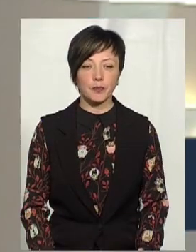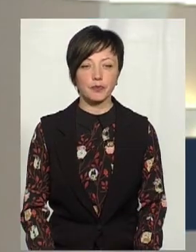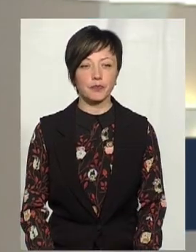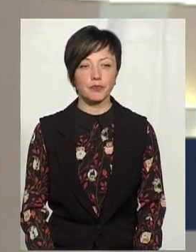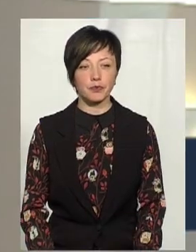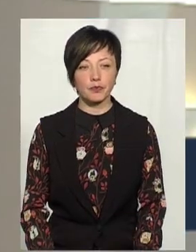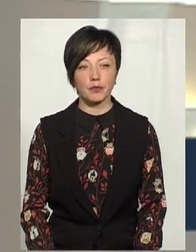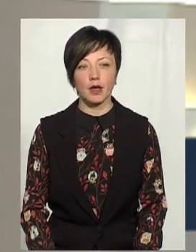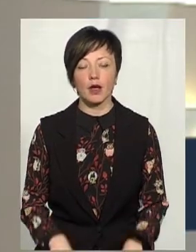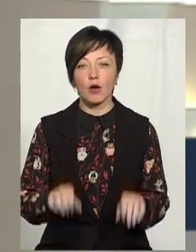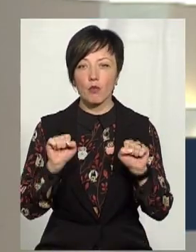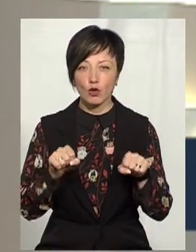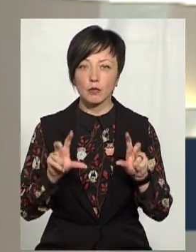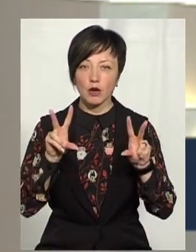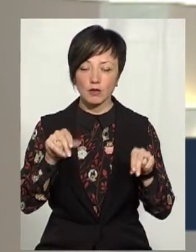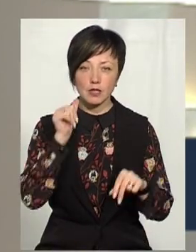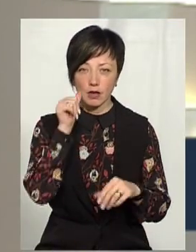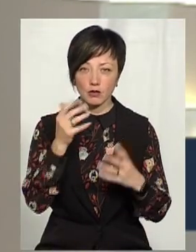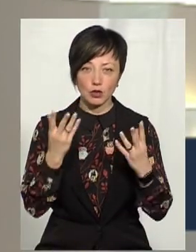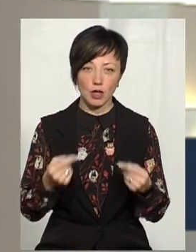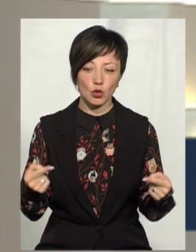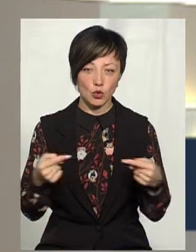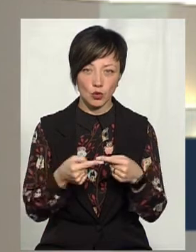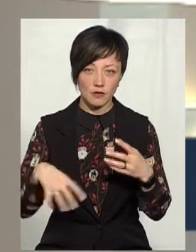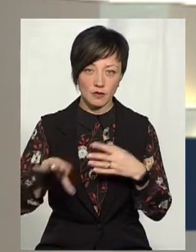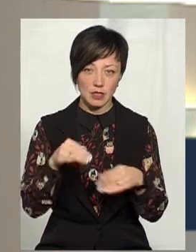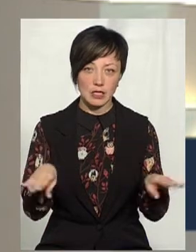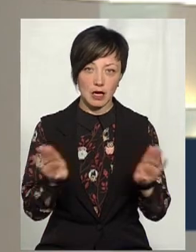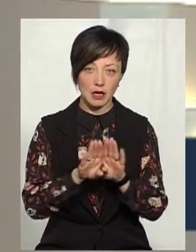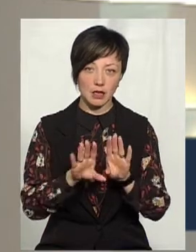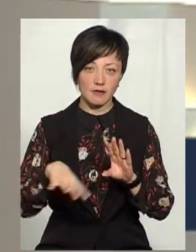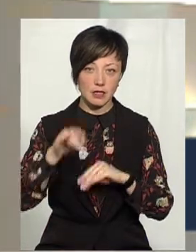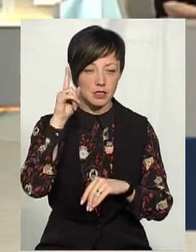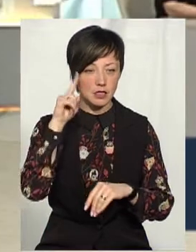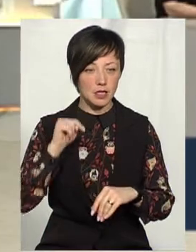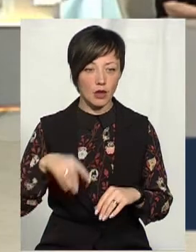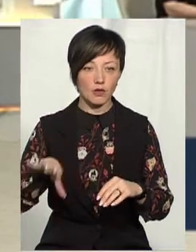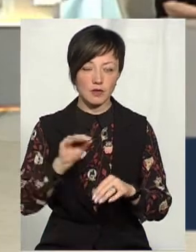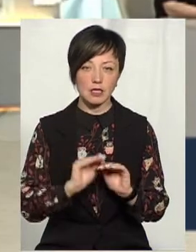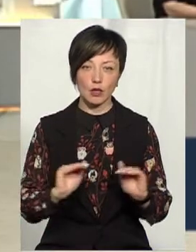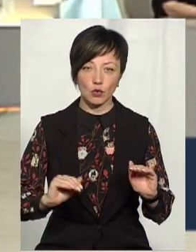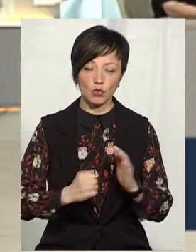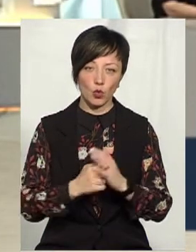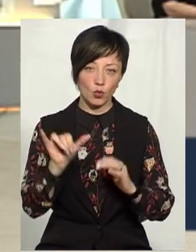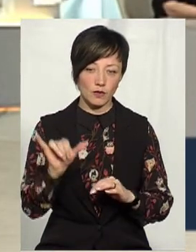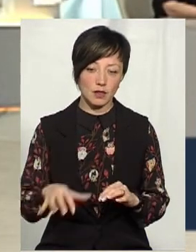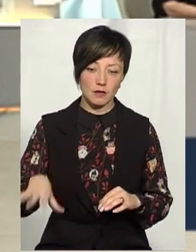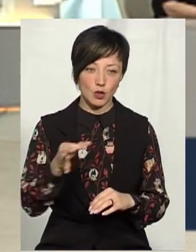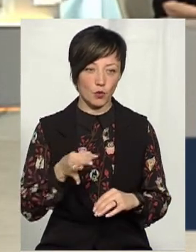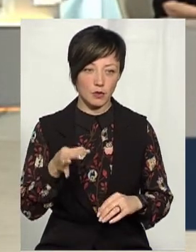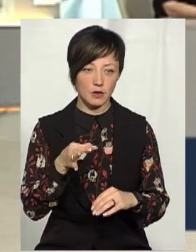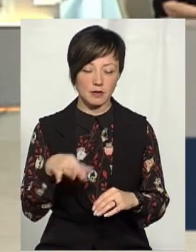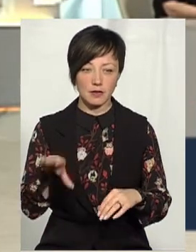От можемо гарантувати, що от уже з завтрашнього дня вже точно, так? Всі закриті, вже всі знають, всі від садочків до вишів, по